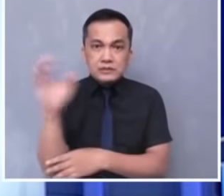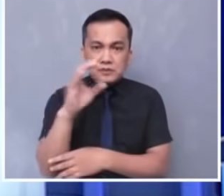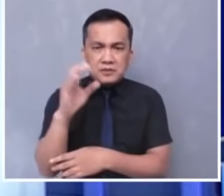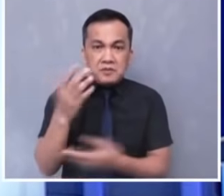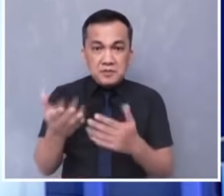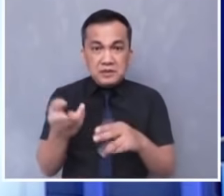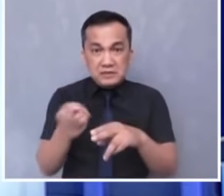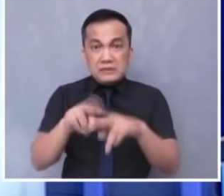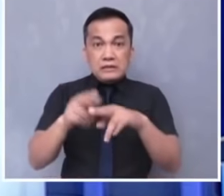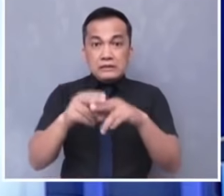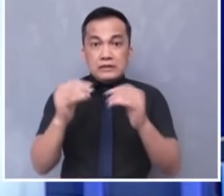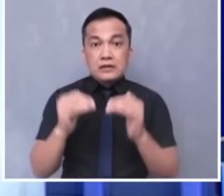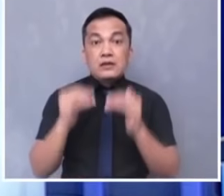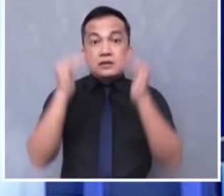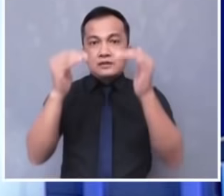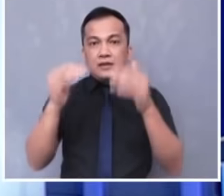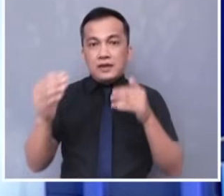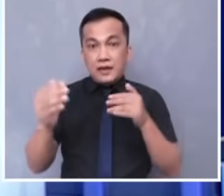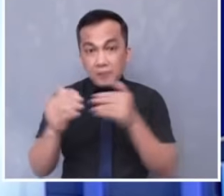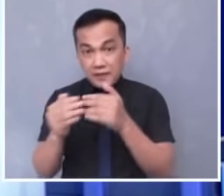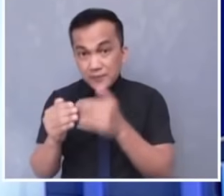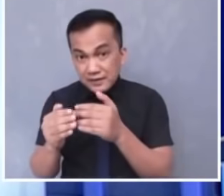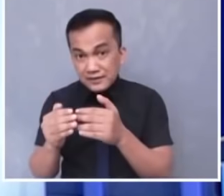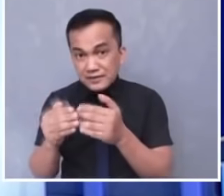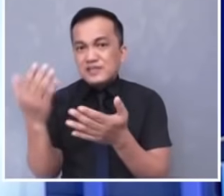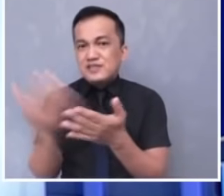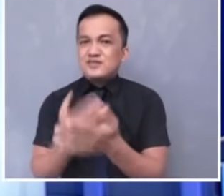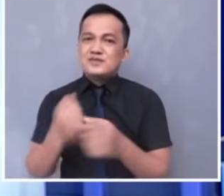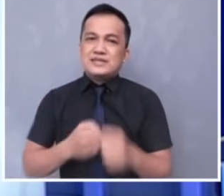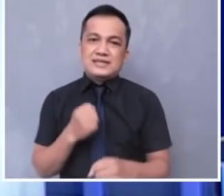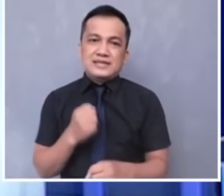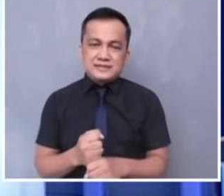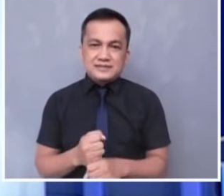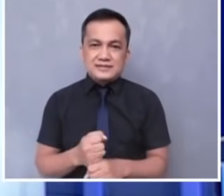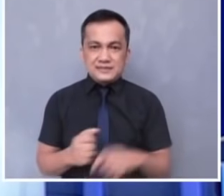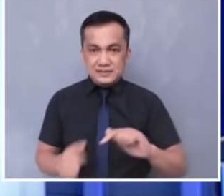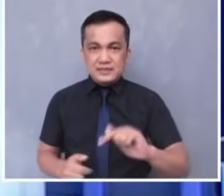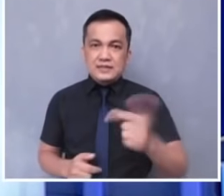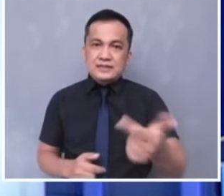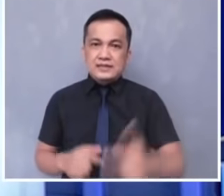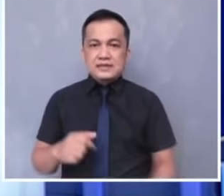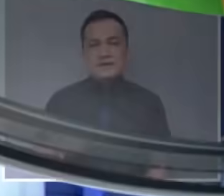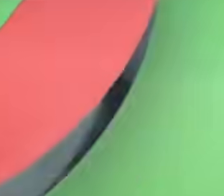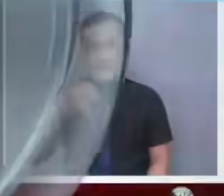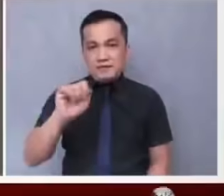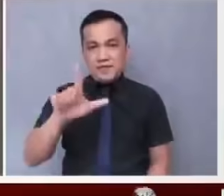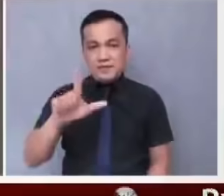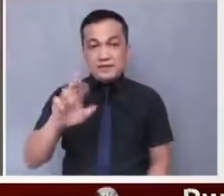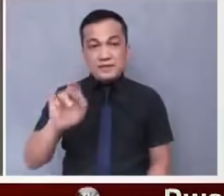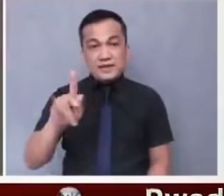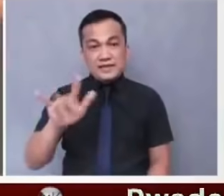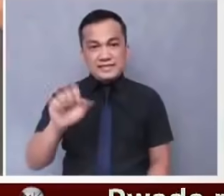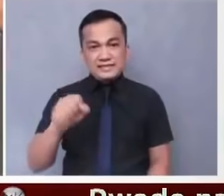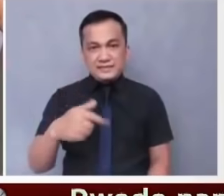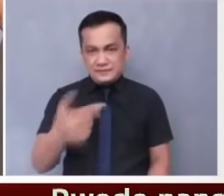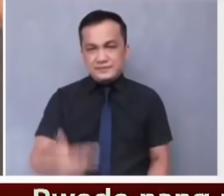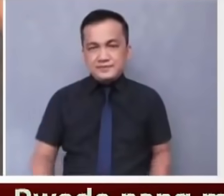nito habang papalapit ang bagong taon. Nagpapatrol April Rafales.